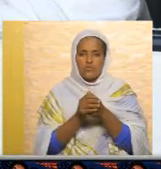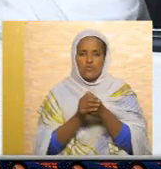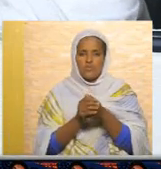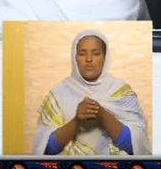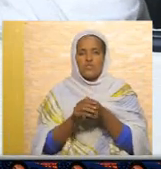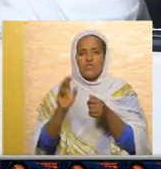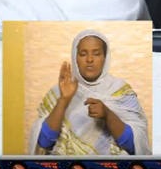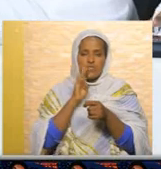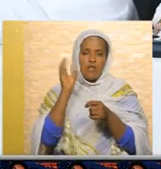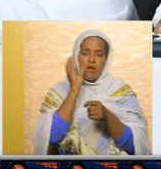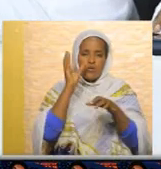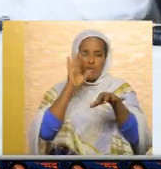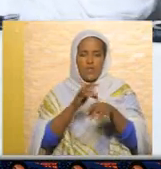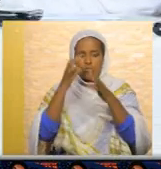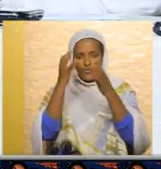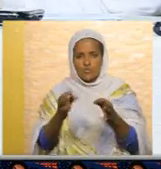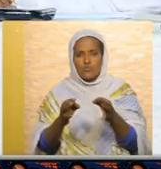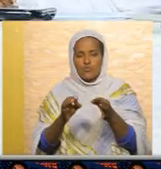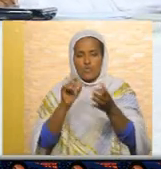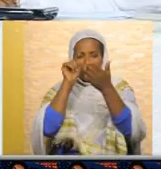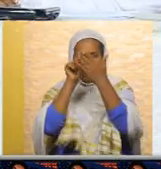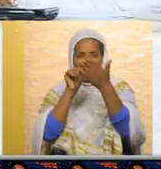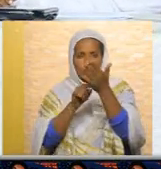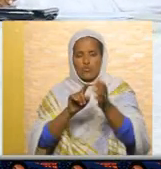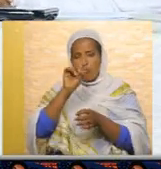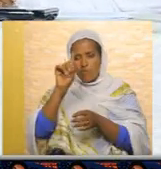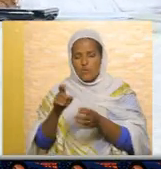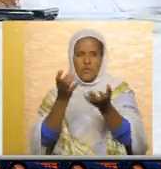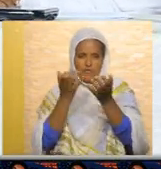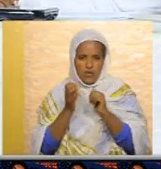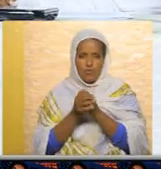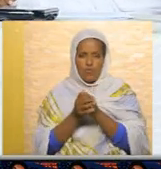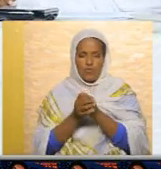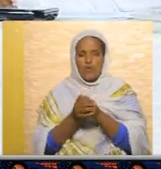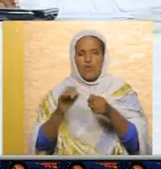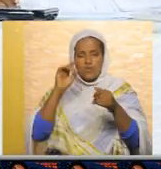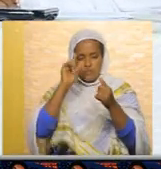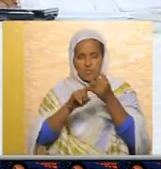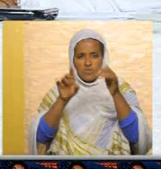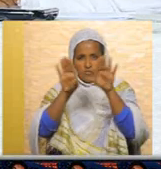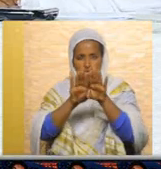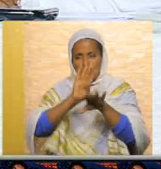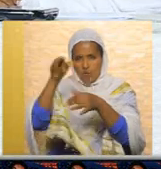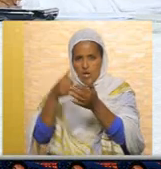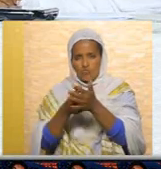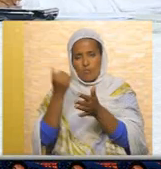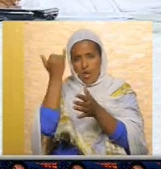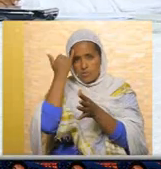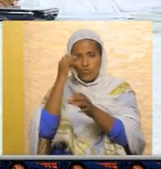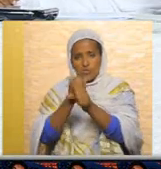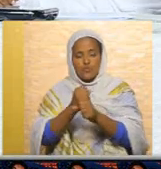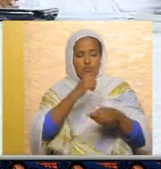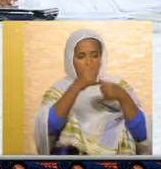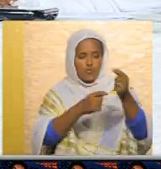ሲስተር ሀረጋዊን ላይ የተወሰኑ ነጥቦችን ማንሳት ፈልጋለሁ። እንደ ማጠቃለያ ሁላችሁም ይዛችሁት እንድትሄዱ የምፈልገው